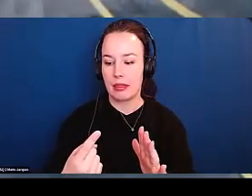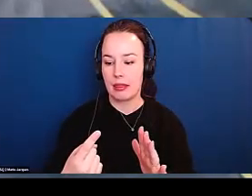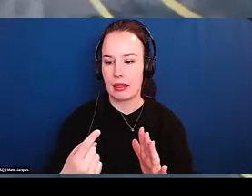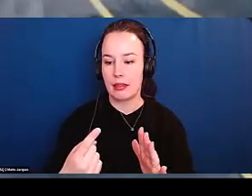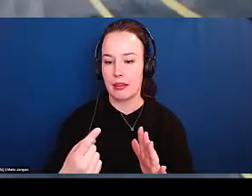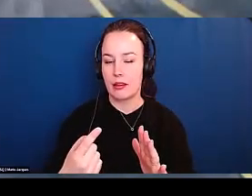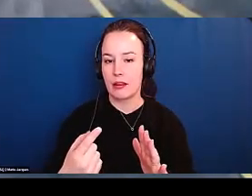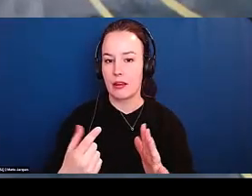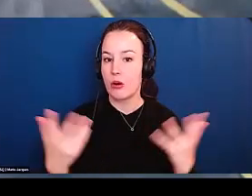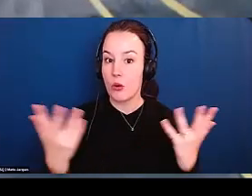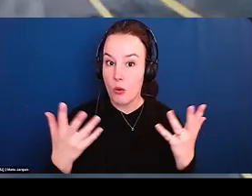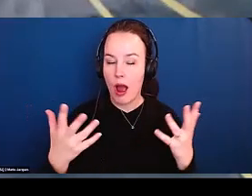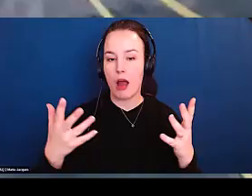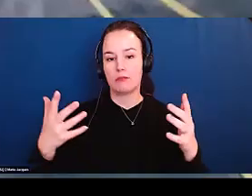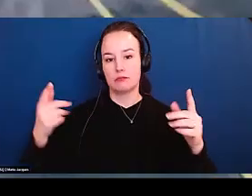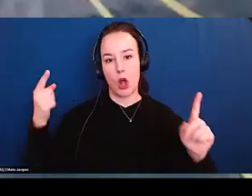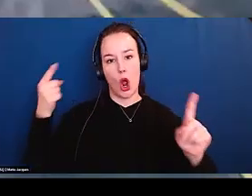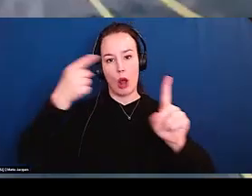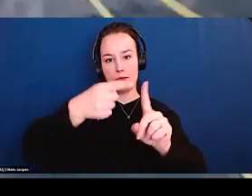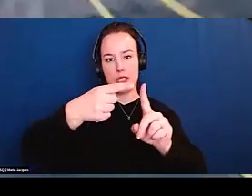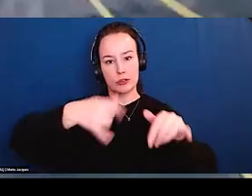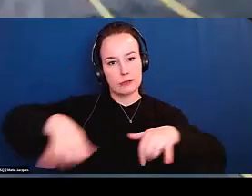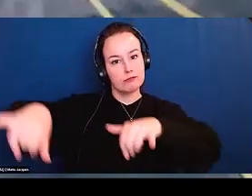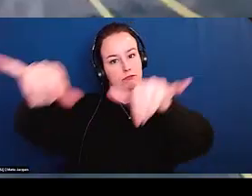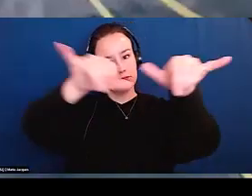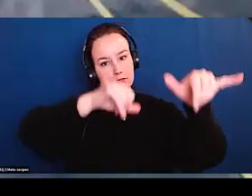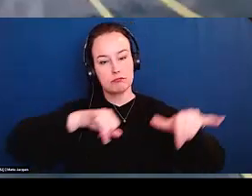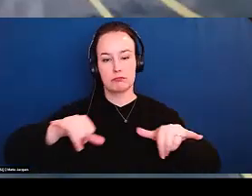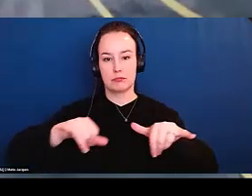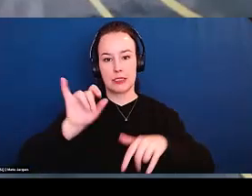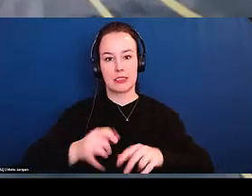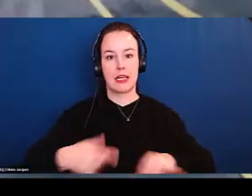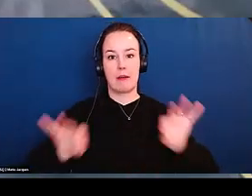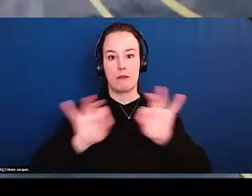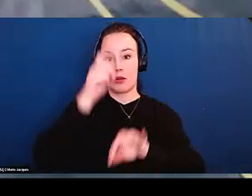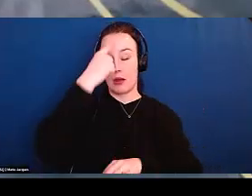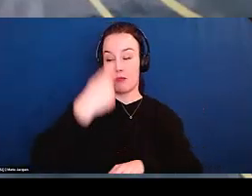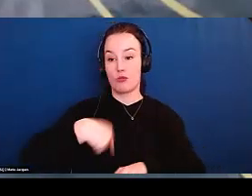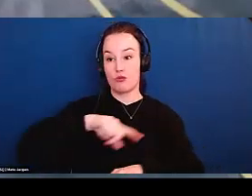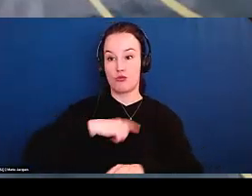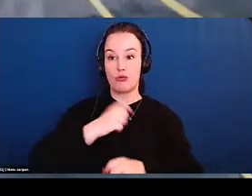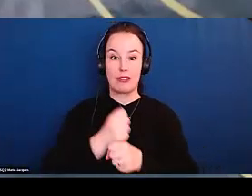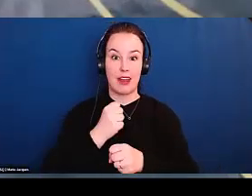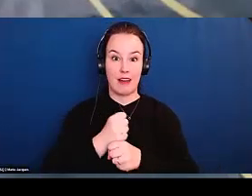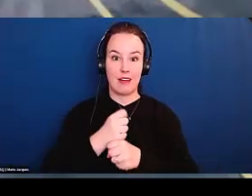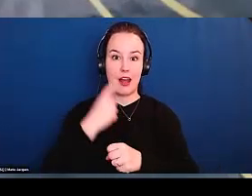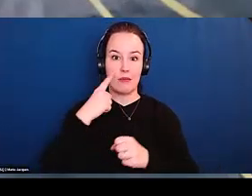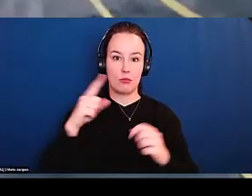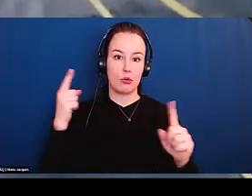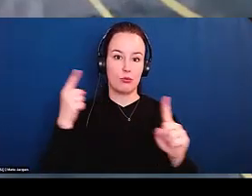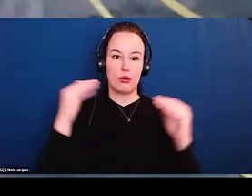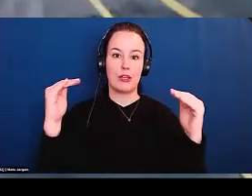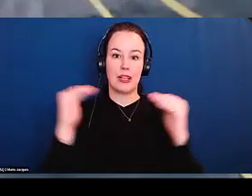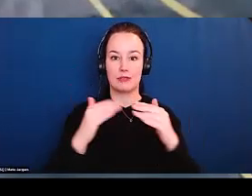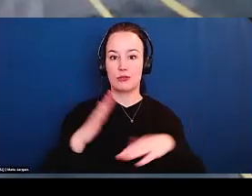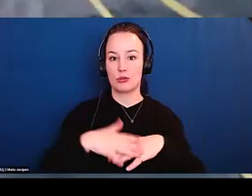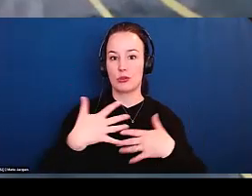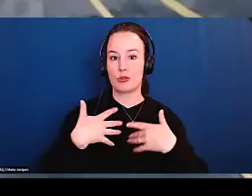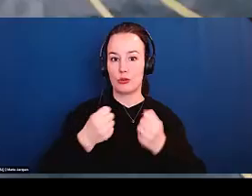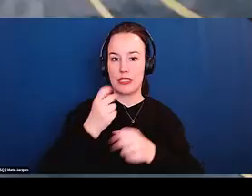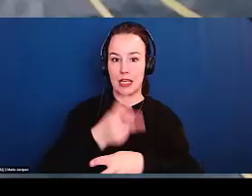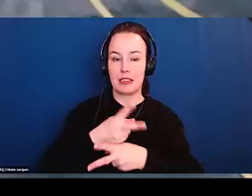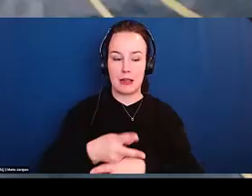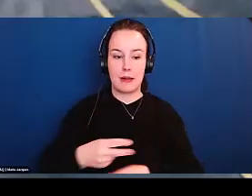c'est cet objectif commun. Et pour moi, c'était un fondement important dans notre travail pour l'équité dans les